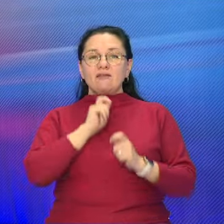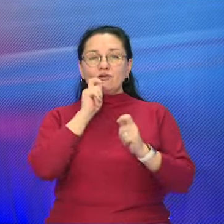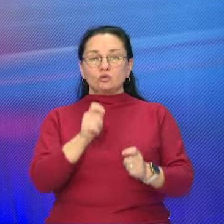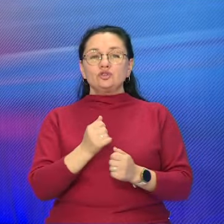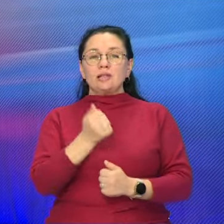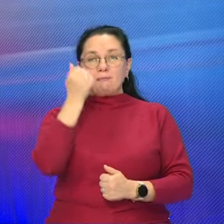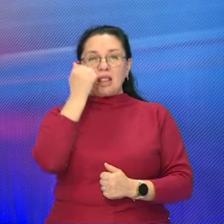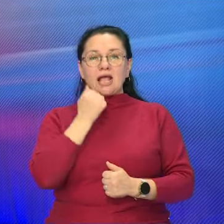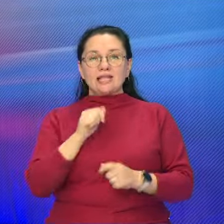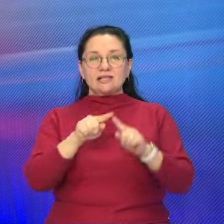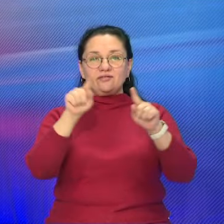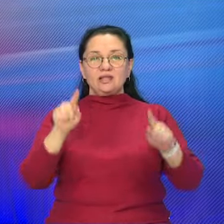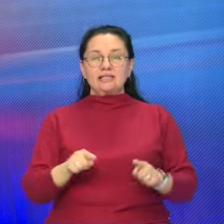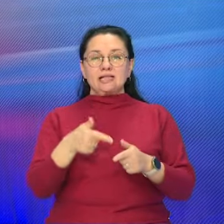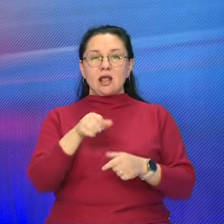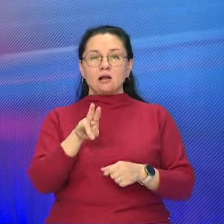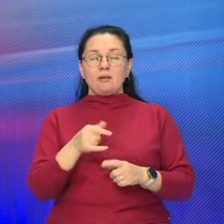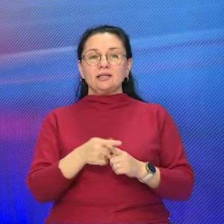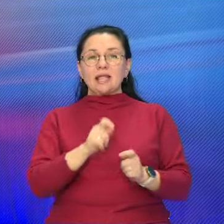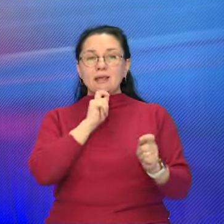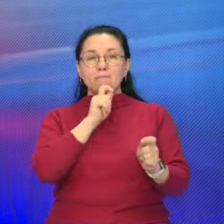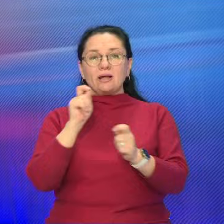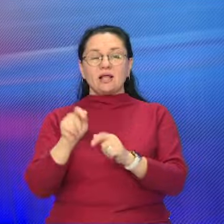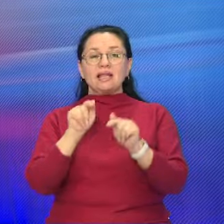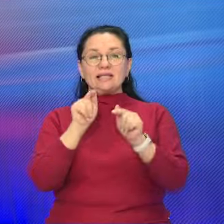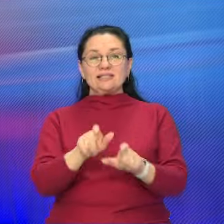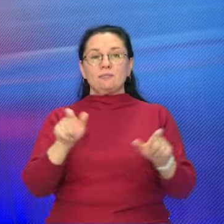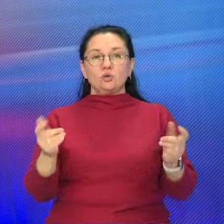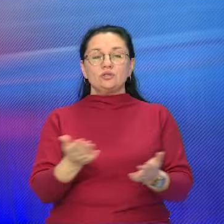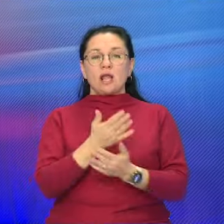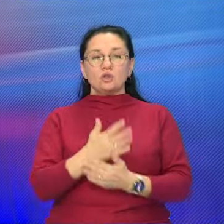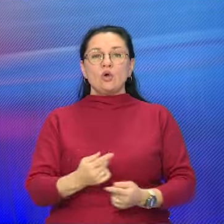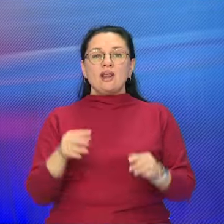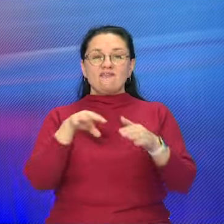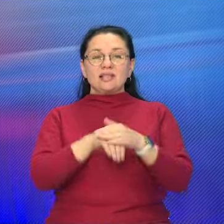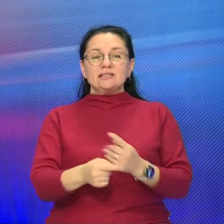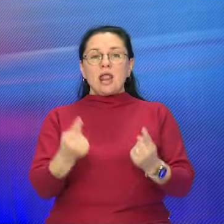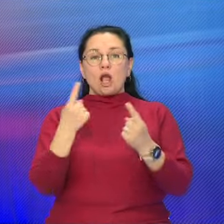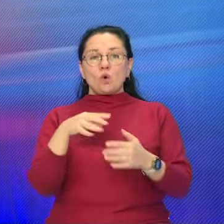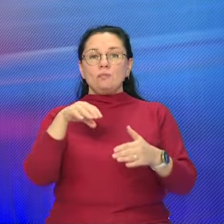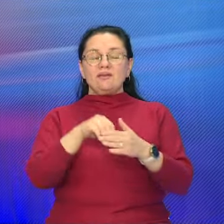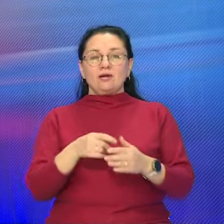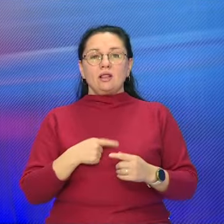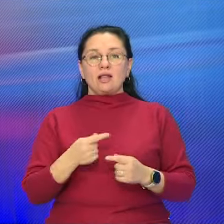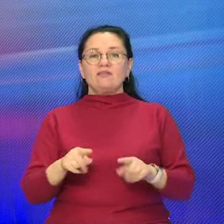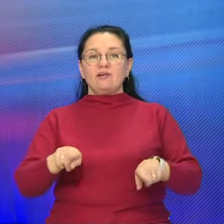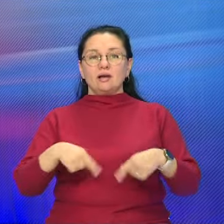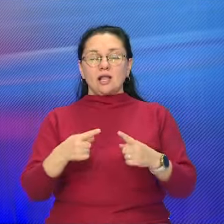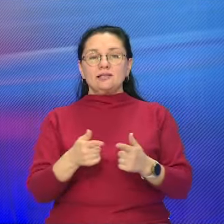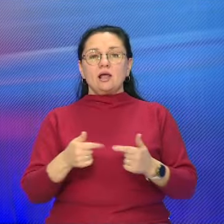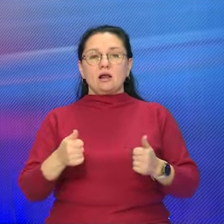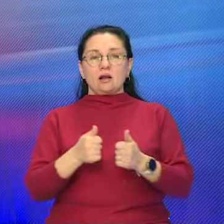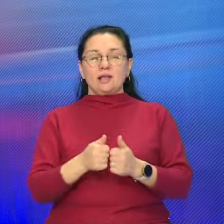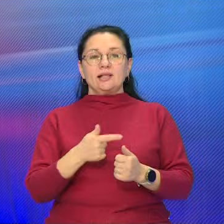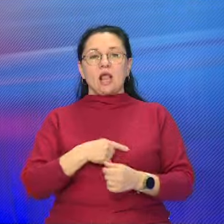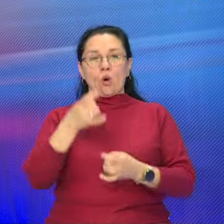падзячныя лісты, граматы і падарункі тым людзям, якія ўнеслі важкі ўклад у развіццё арганізацыі, спрыялі яе культурным